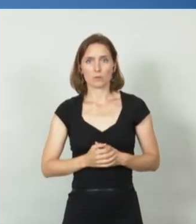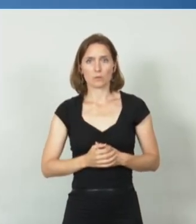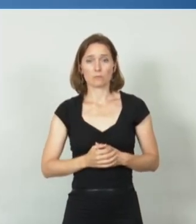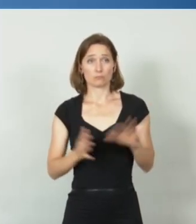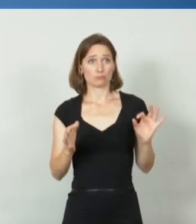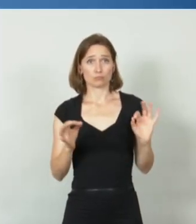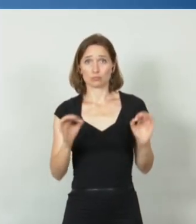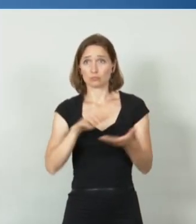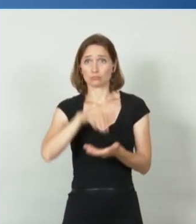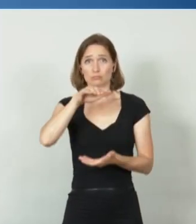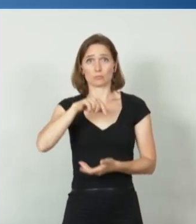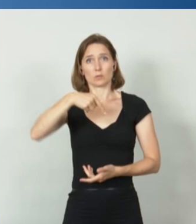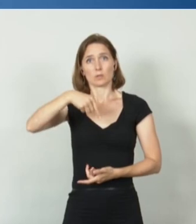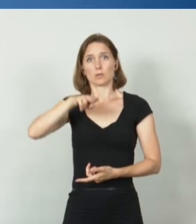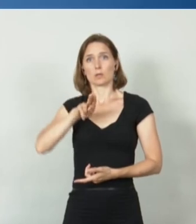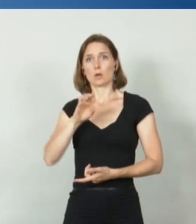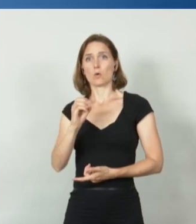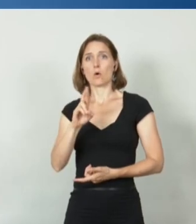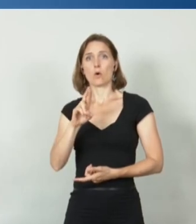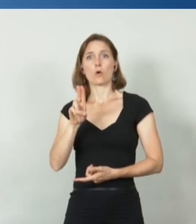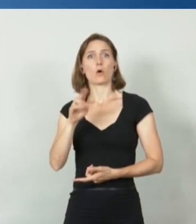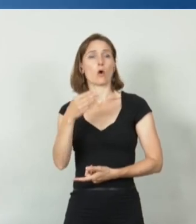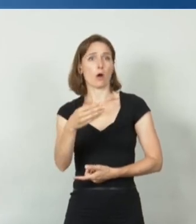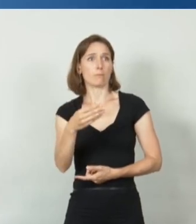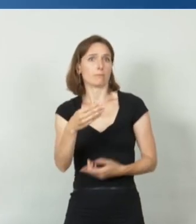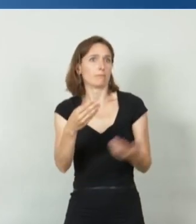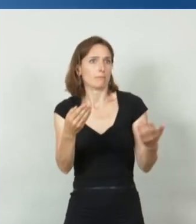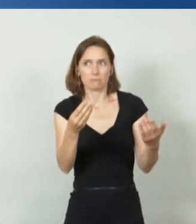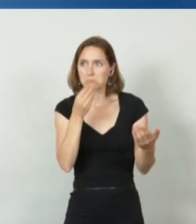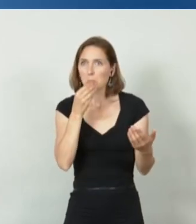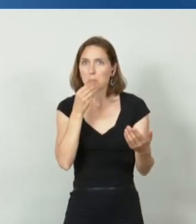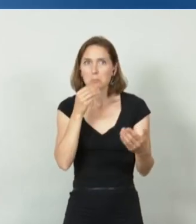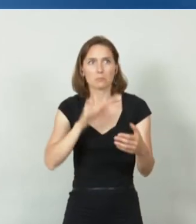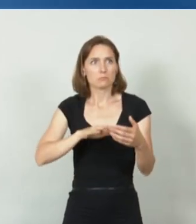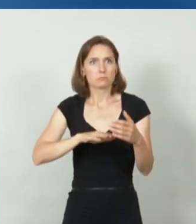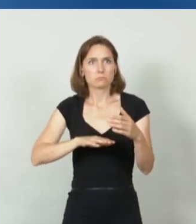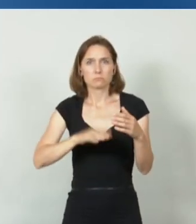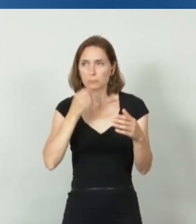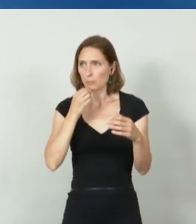le Corum et l'ensemble des élus le corps humain est atteint